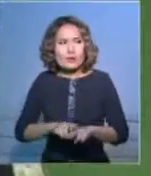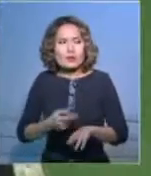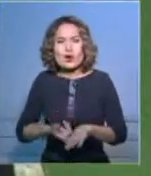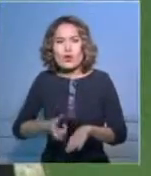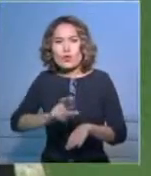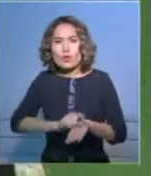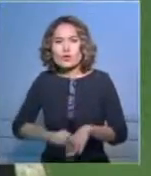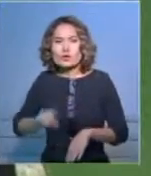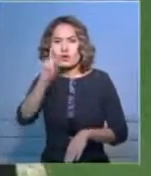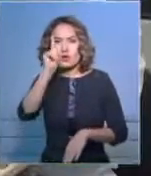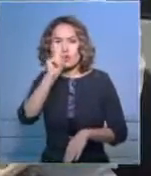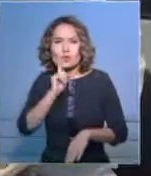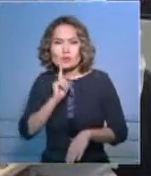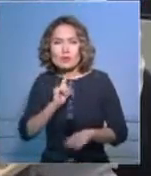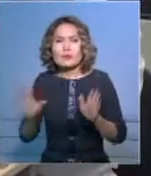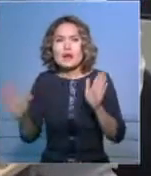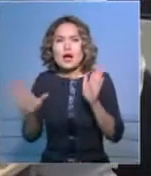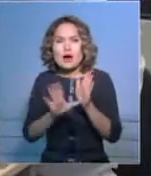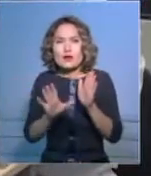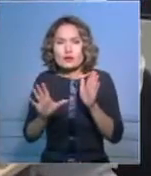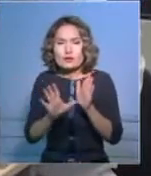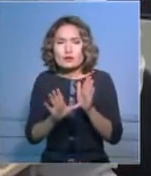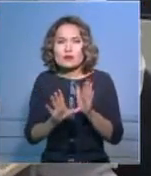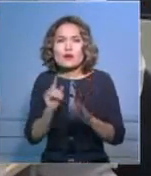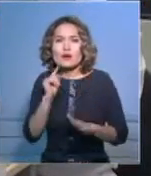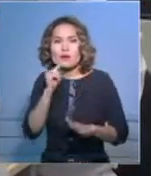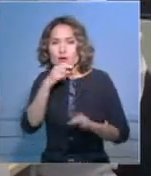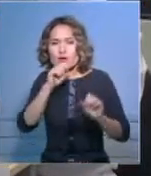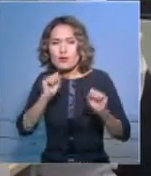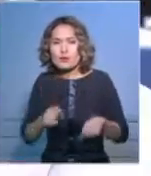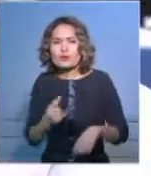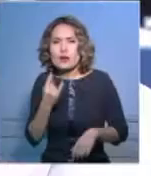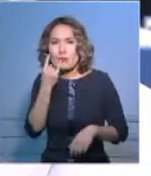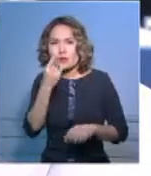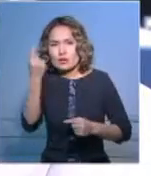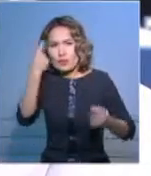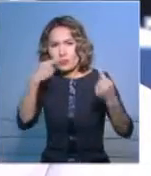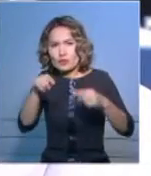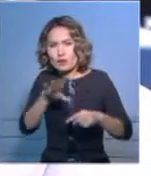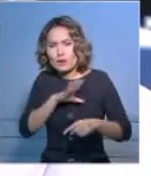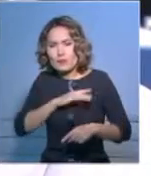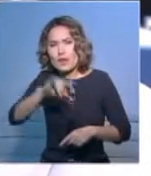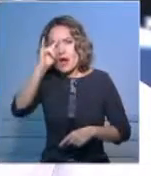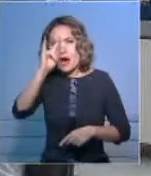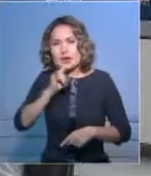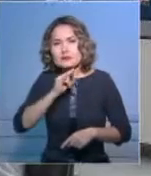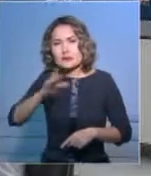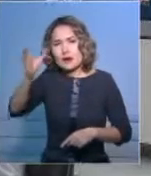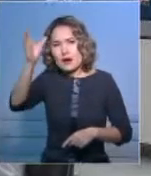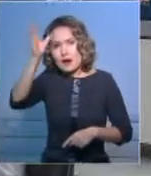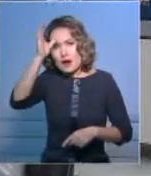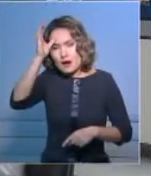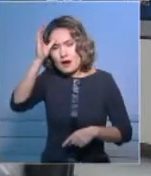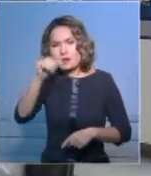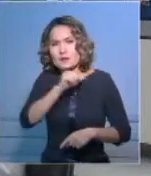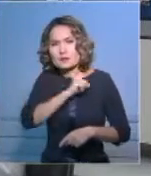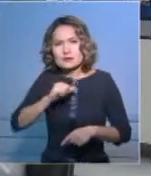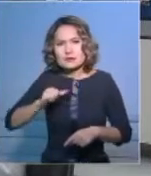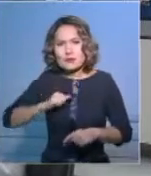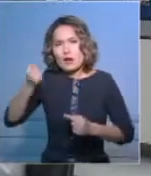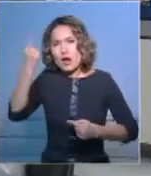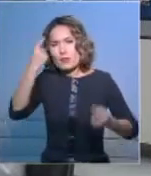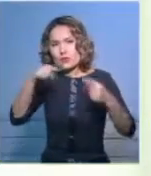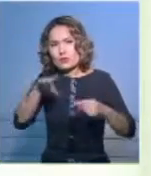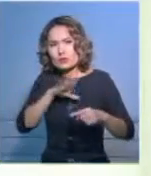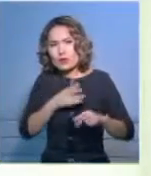қақпайтын әрі үнемдеуге таптырмас өнім. Қазақстандық профессор Жұмабай Бәкеновтің ұзақ жылғы жұмысының жемісі. Жоба дүниежүзілік